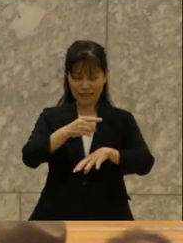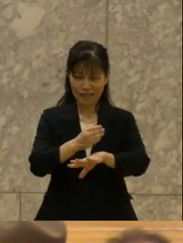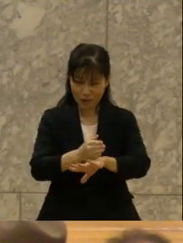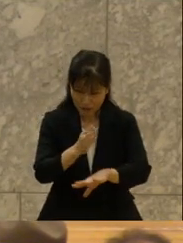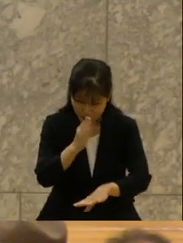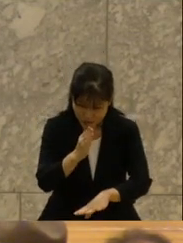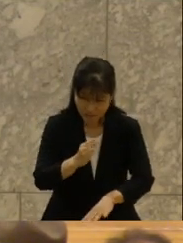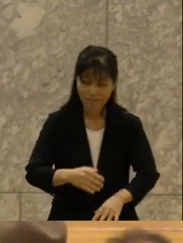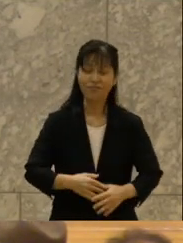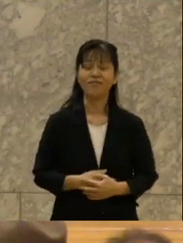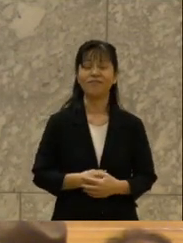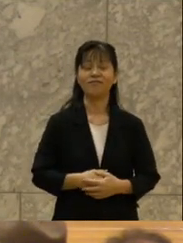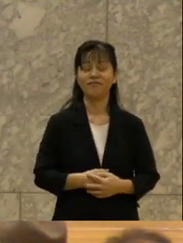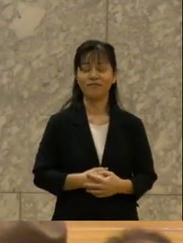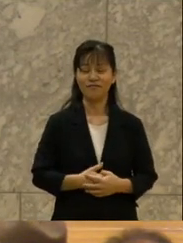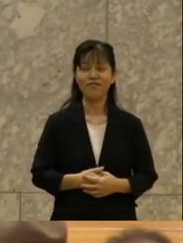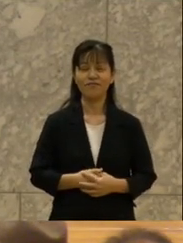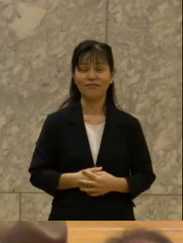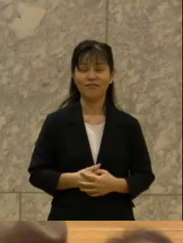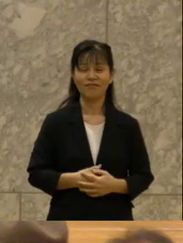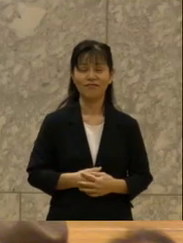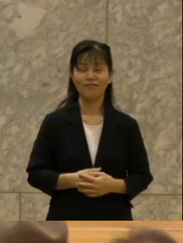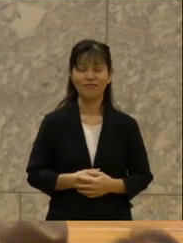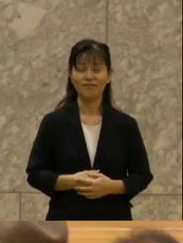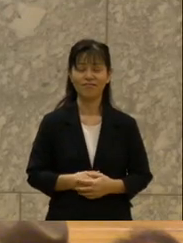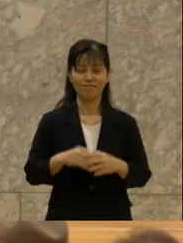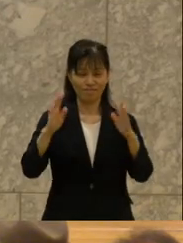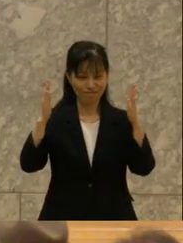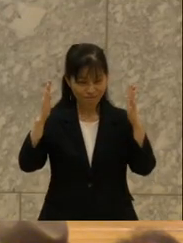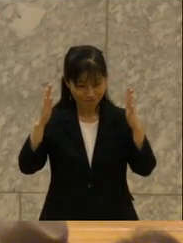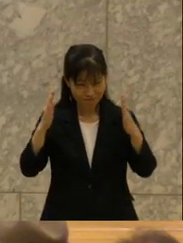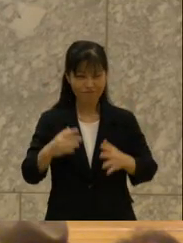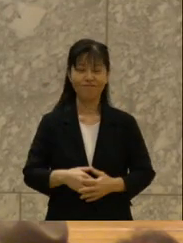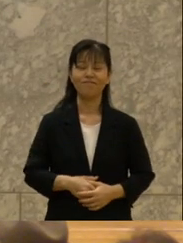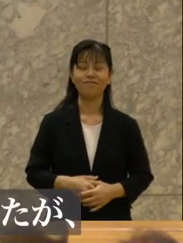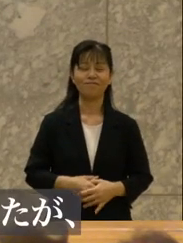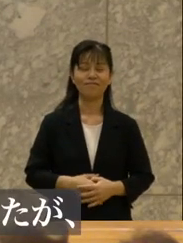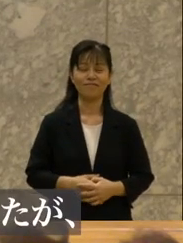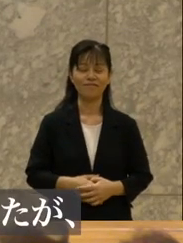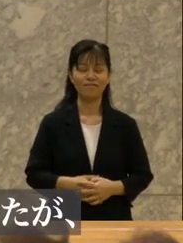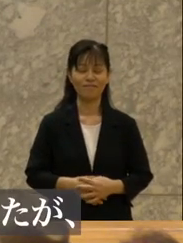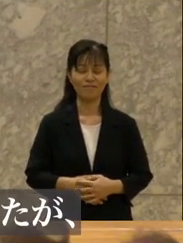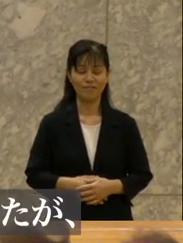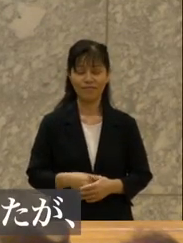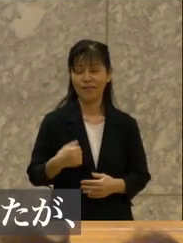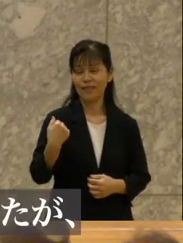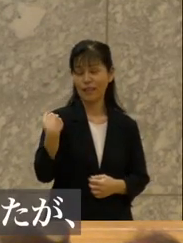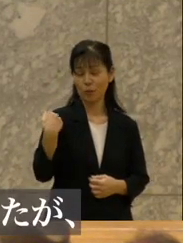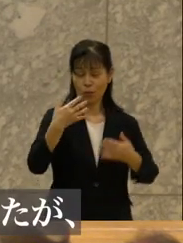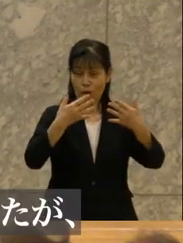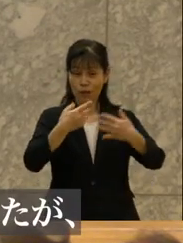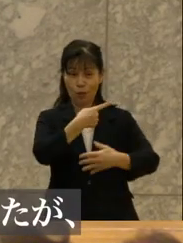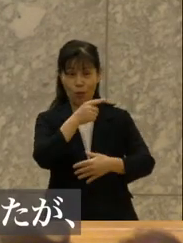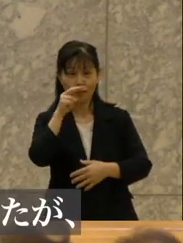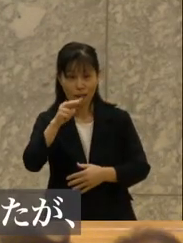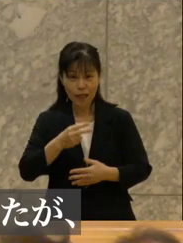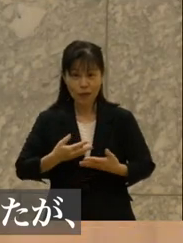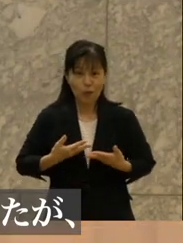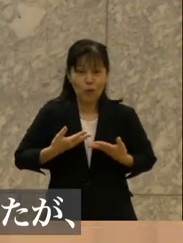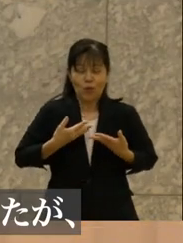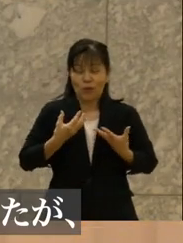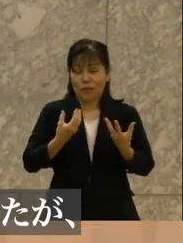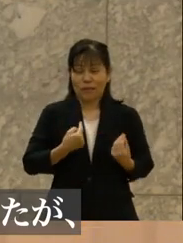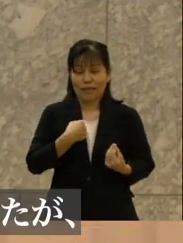よろしくお願いしますよろしくお願いしますはいありがとうございますもう先ほどの映像で続々したんですけれど